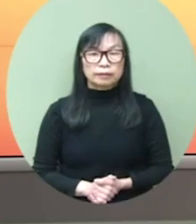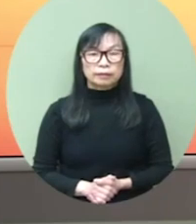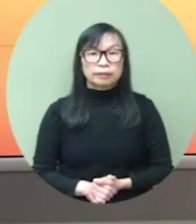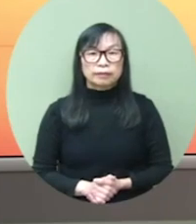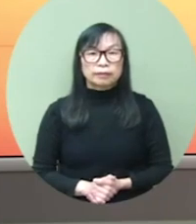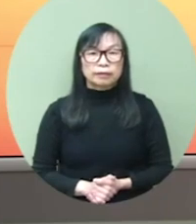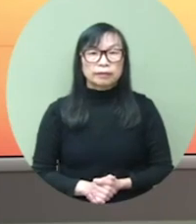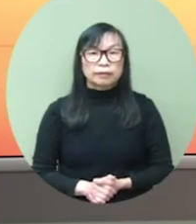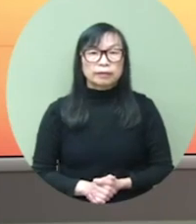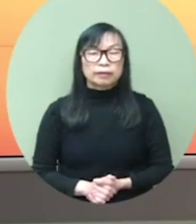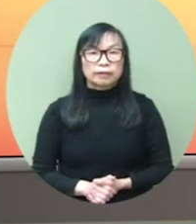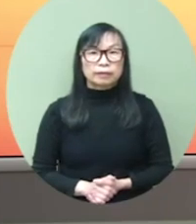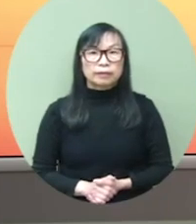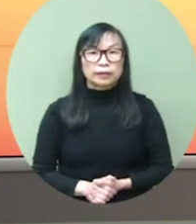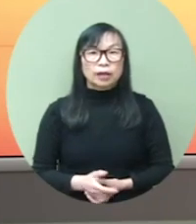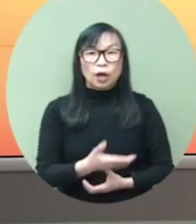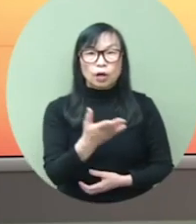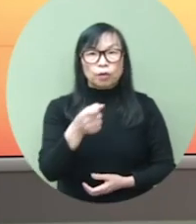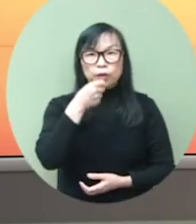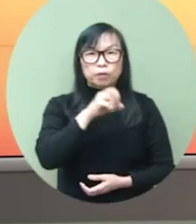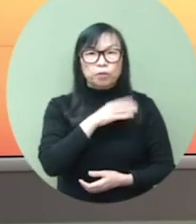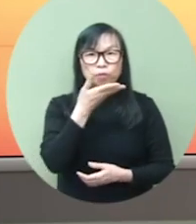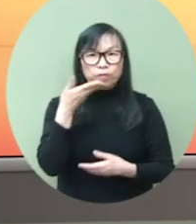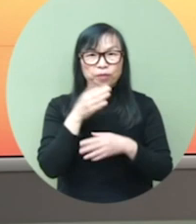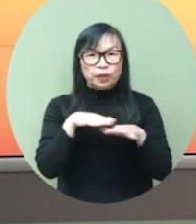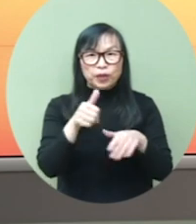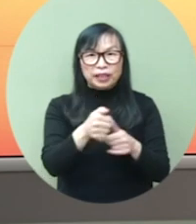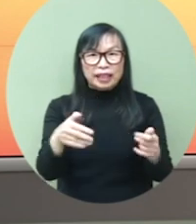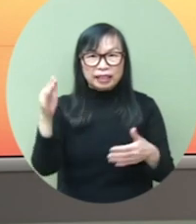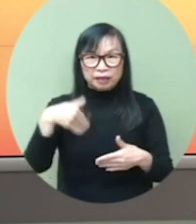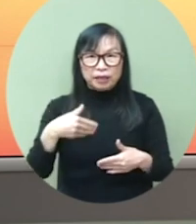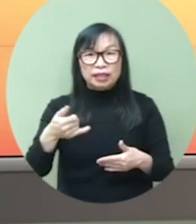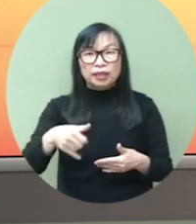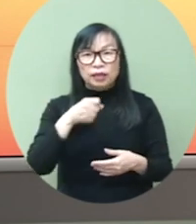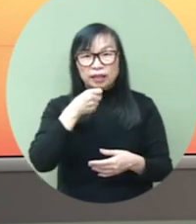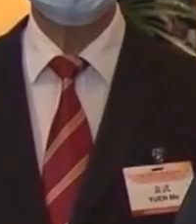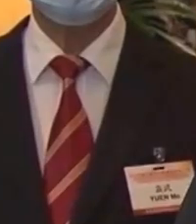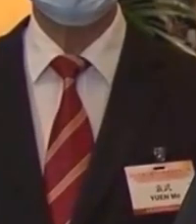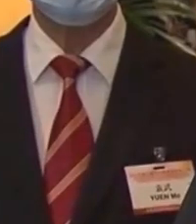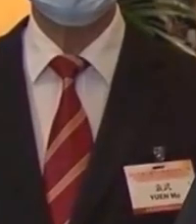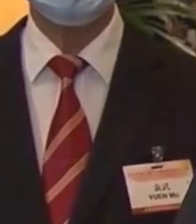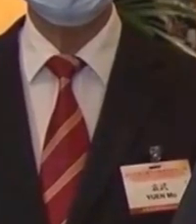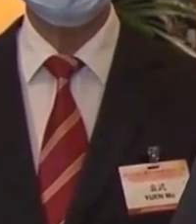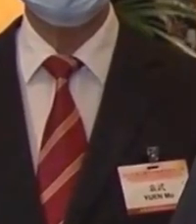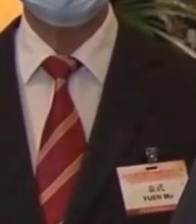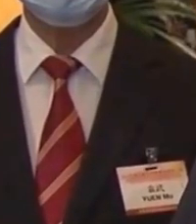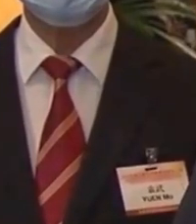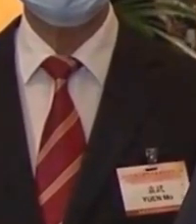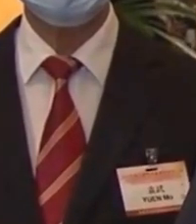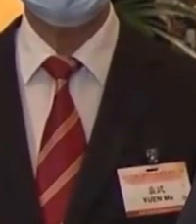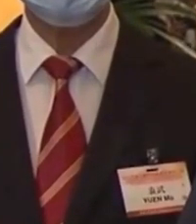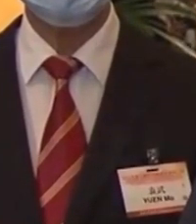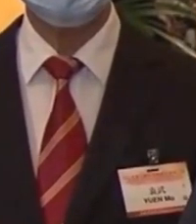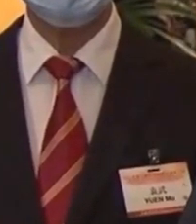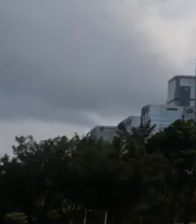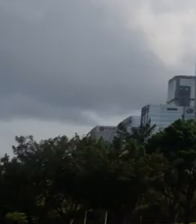12月14号，香港特区行政长官林郑月娥在出席行政会议前见记者时表示，香港特区政府政务司司